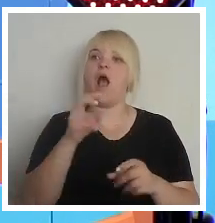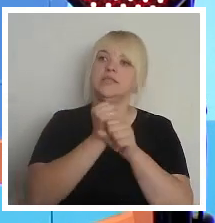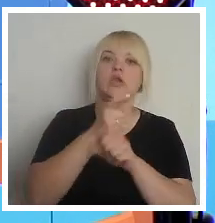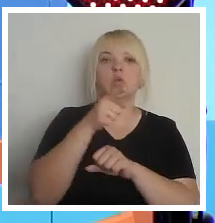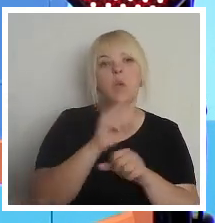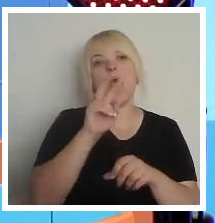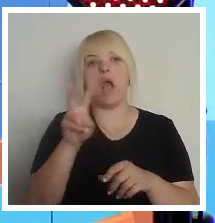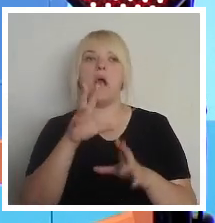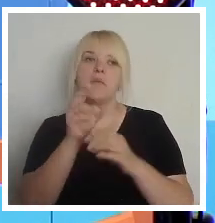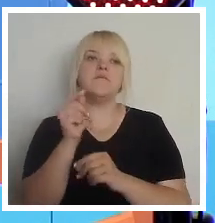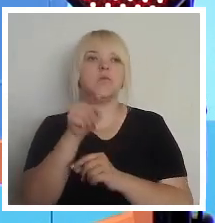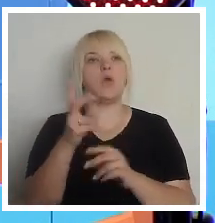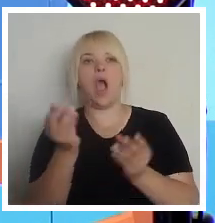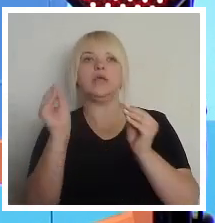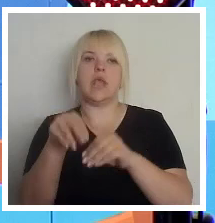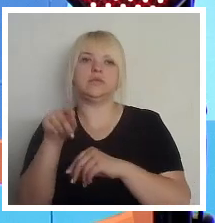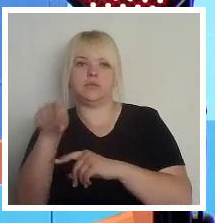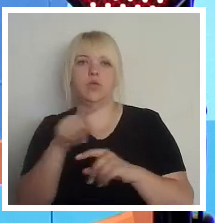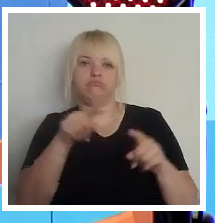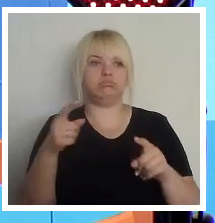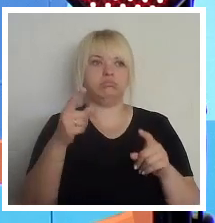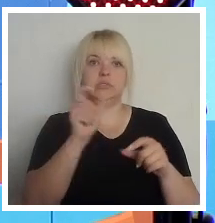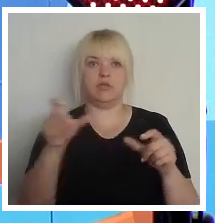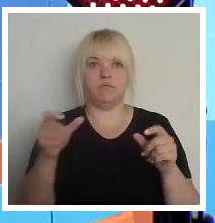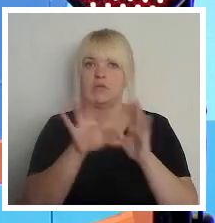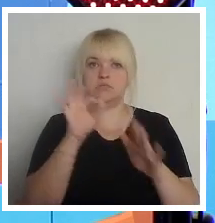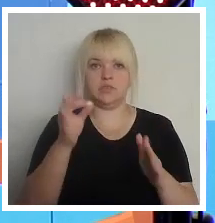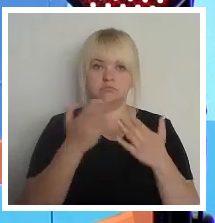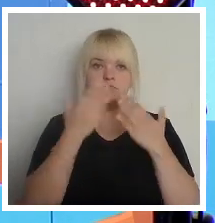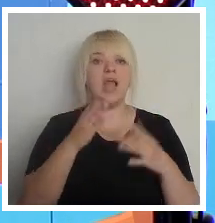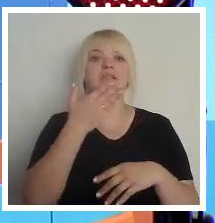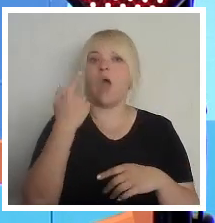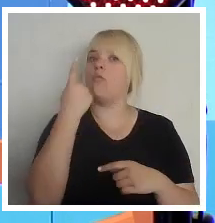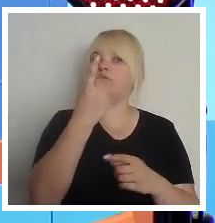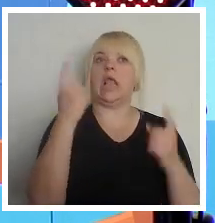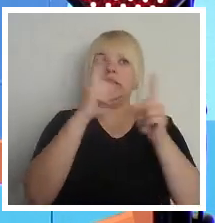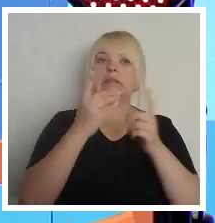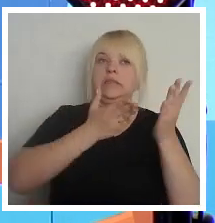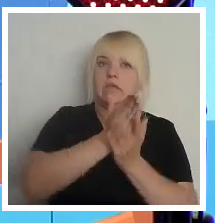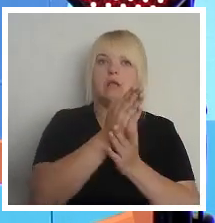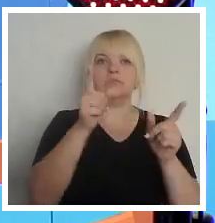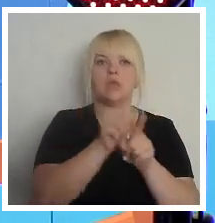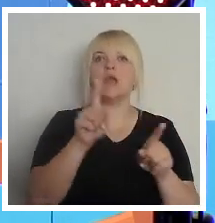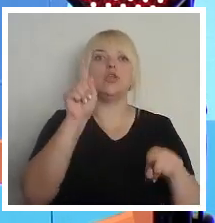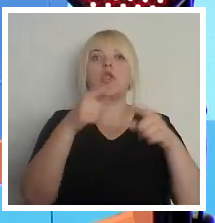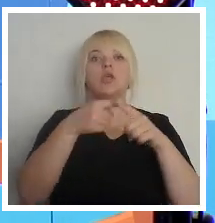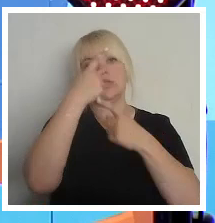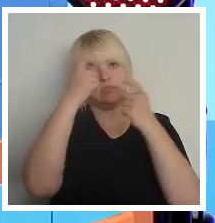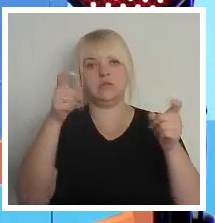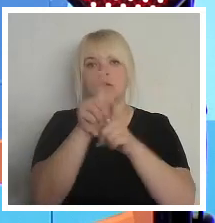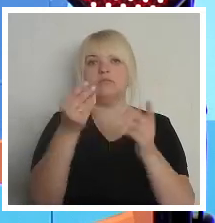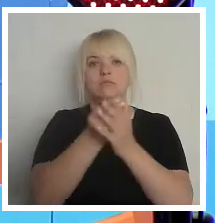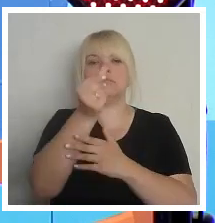konkurents. Līdz ar to tas ir tāds mikslis, nav viena lieta. Svarīgais ir, un turklāt reizēm tās ir arī ziņas. Tās ir ziņas gan